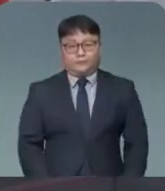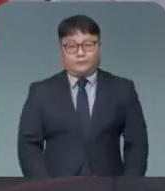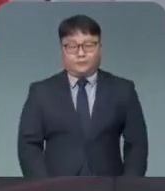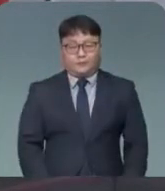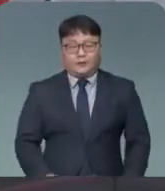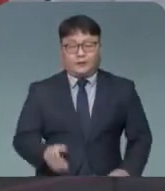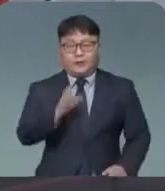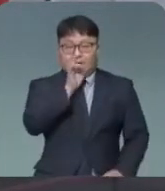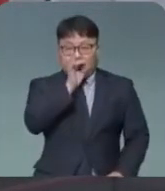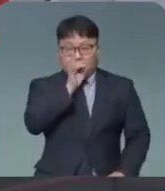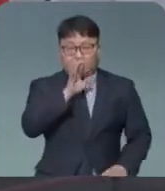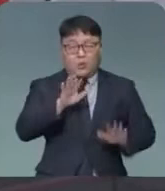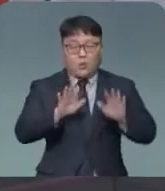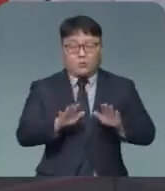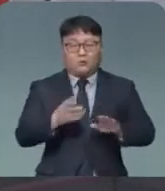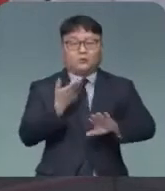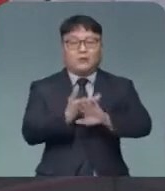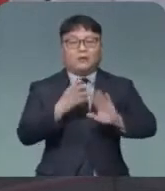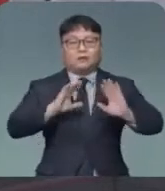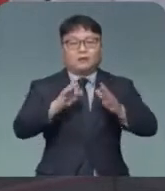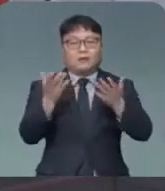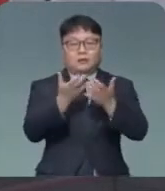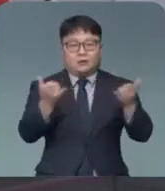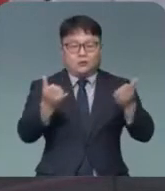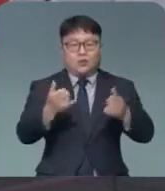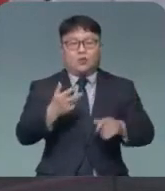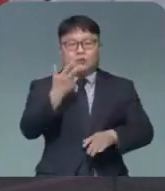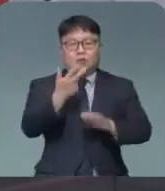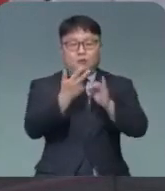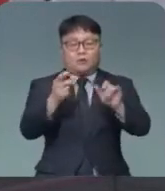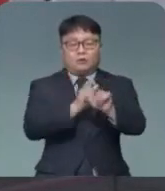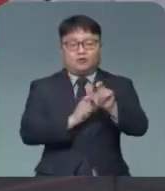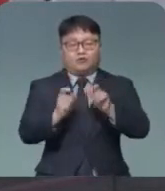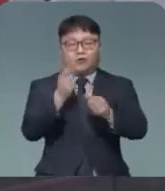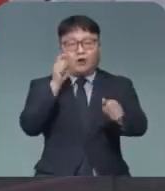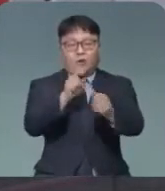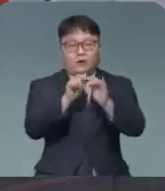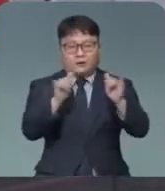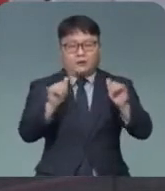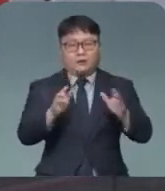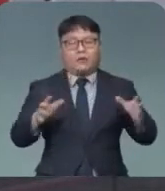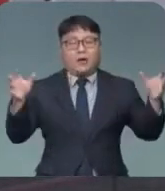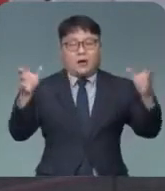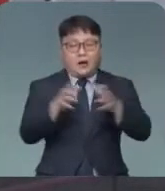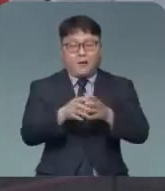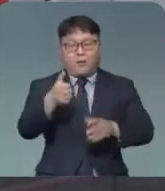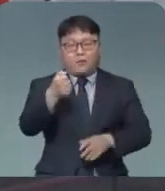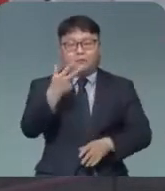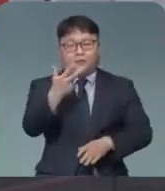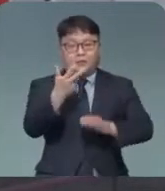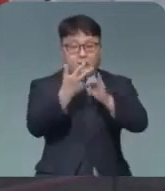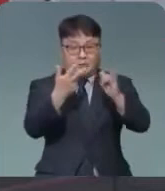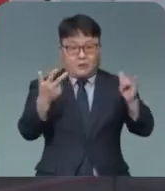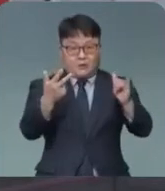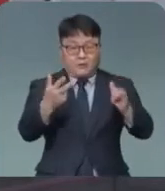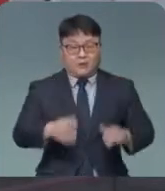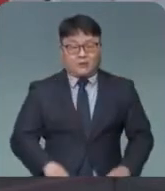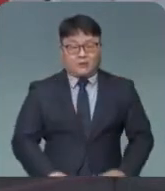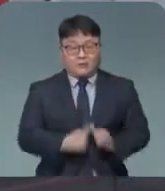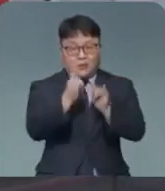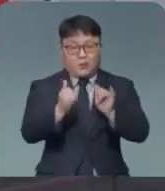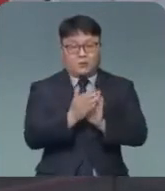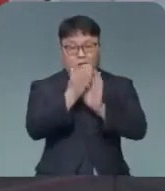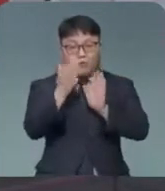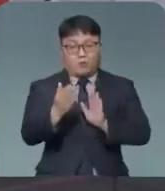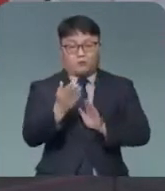특히 강릉에서는 오늘도 외국인 노동자 7명이 추가로 확진돼 누적 감염자만 50명을 넘었는데요. 사회적 거리